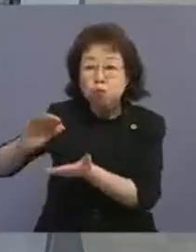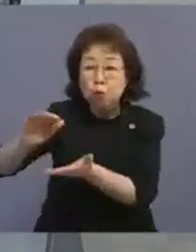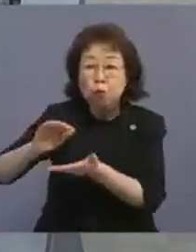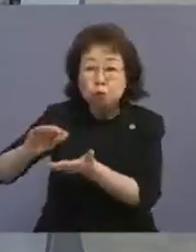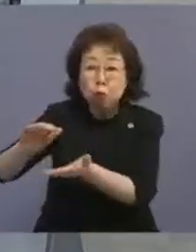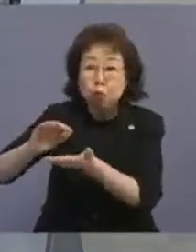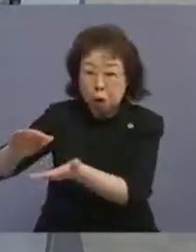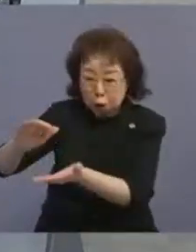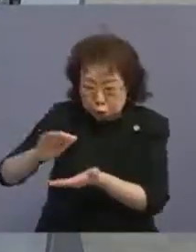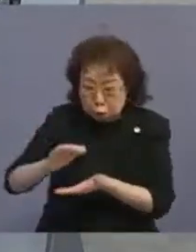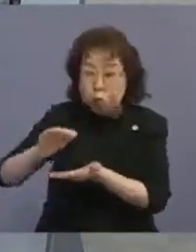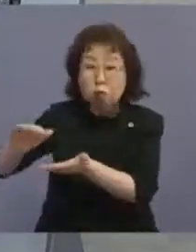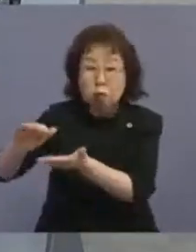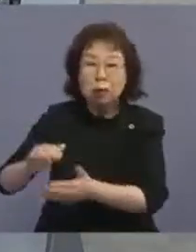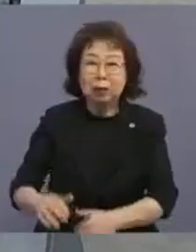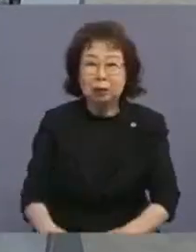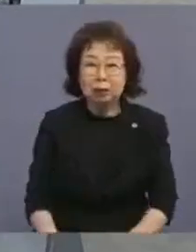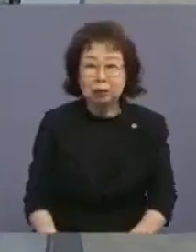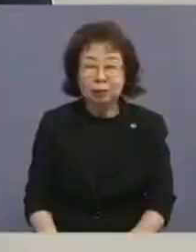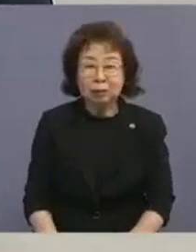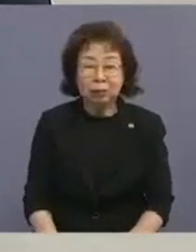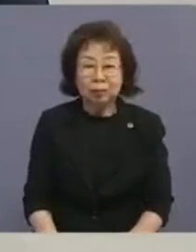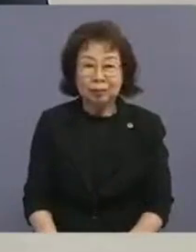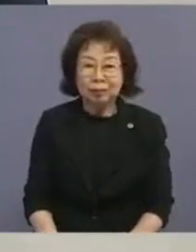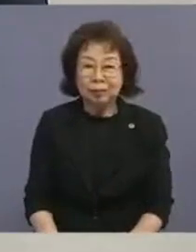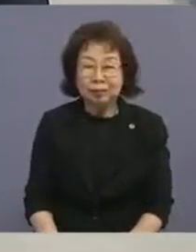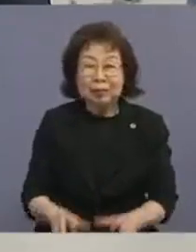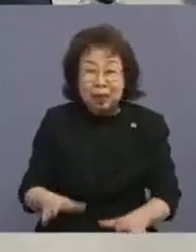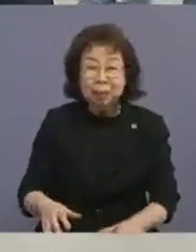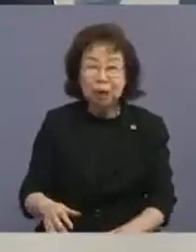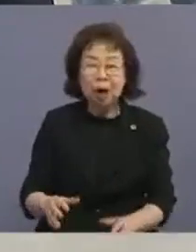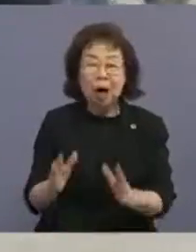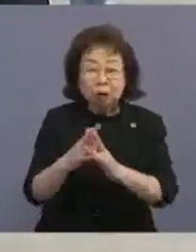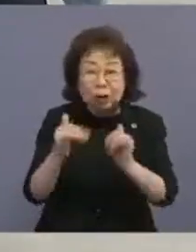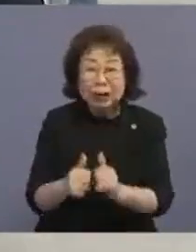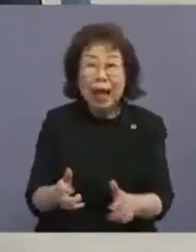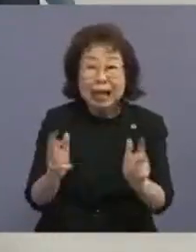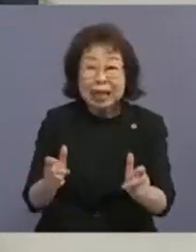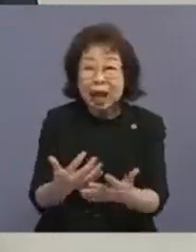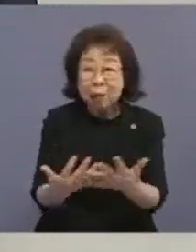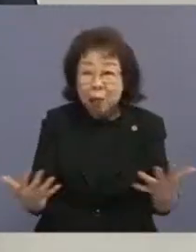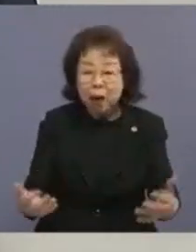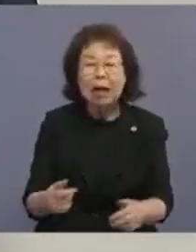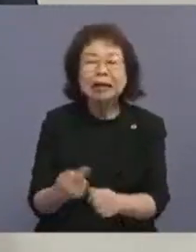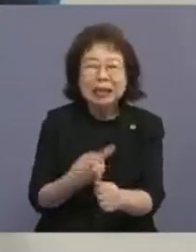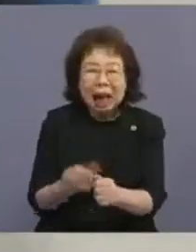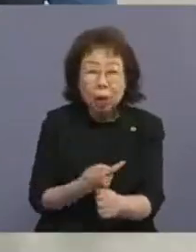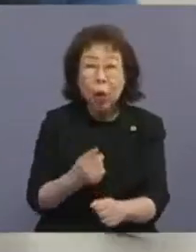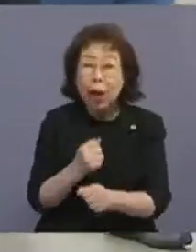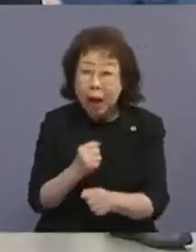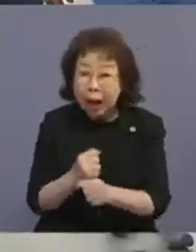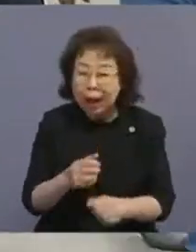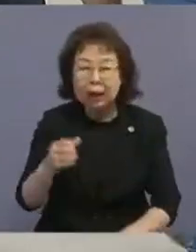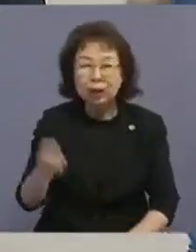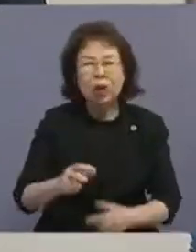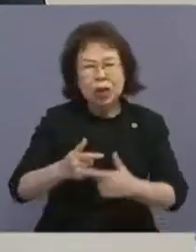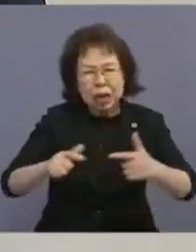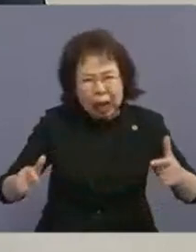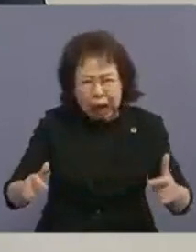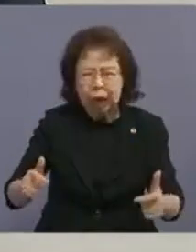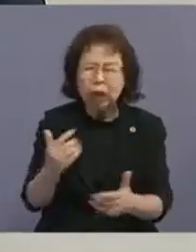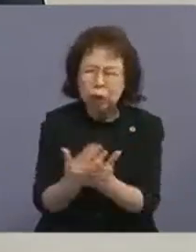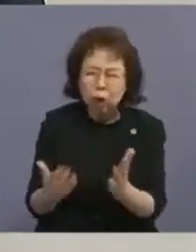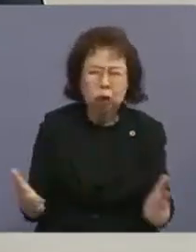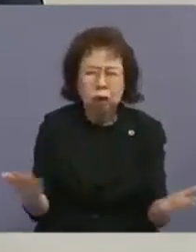부지런히 오가며 물건을 옮깁니다. 이번 국제기계대전에는 공장 자동화 설비뿐만 아니라 다양한 종류의